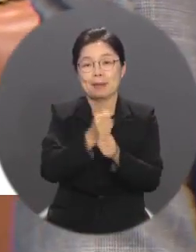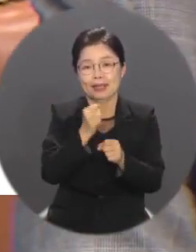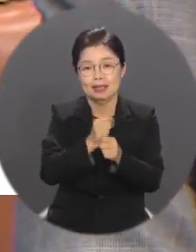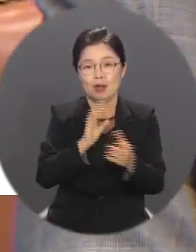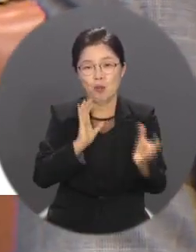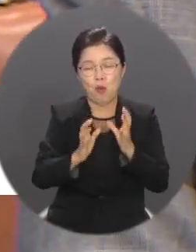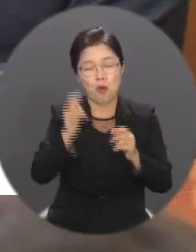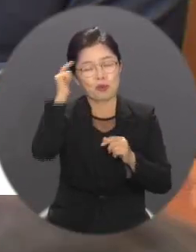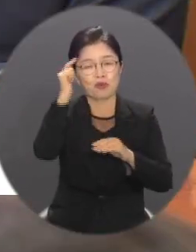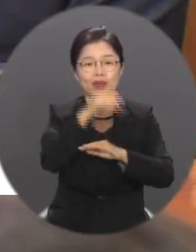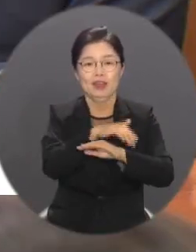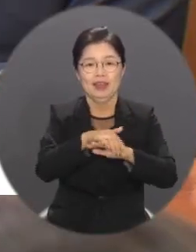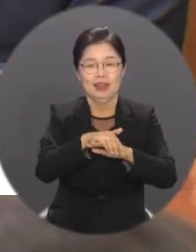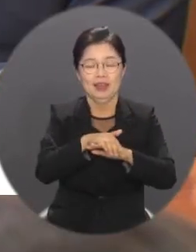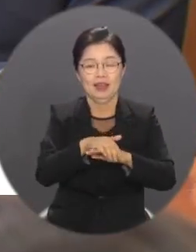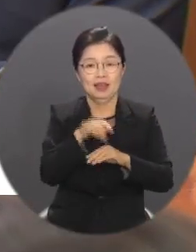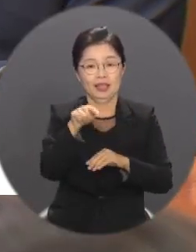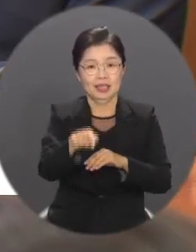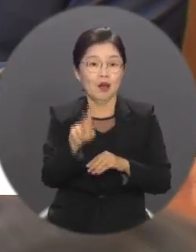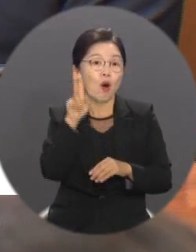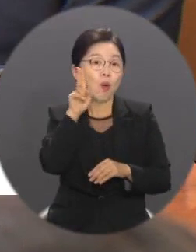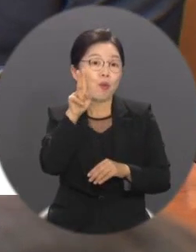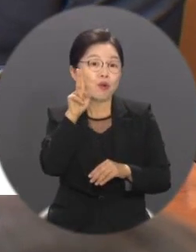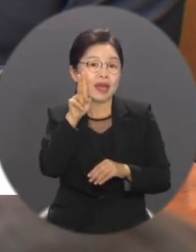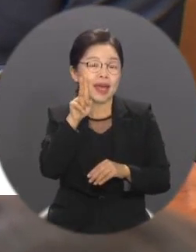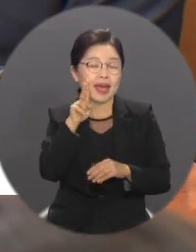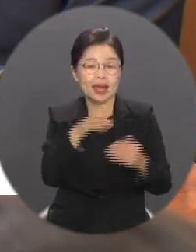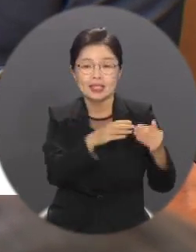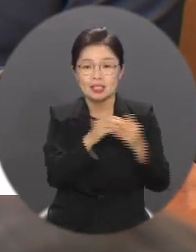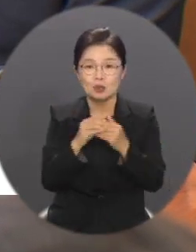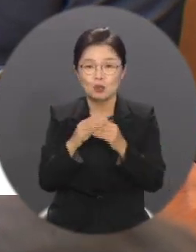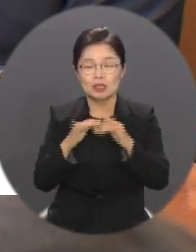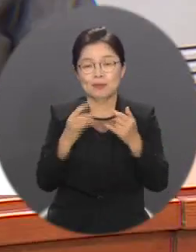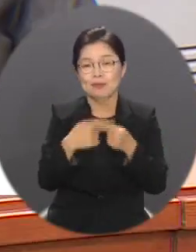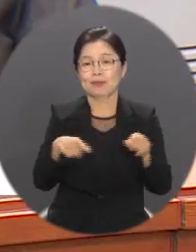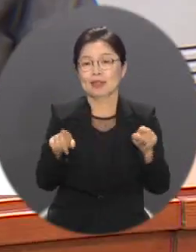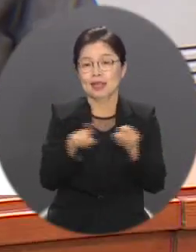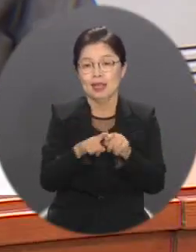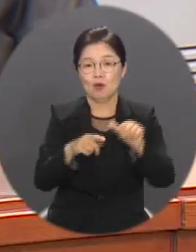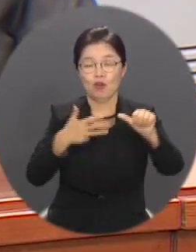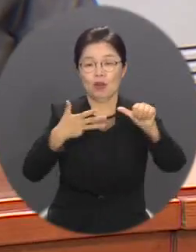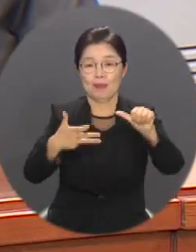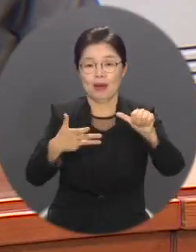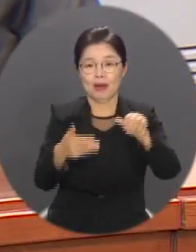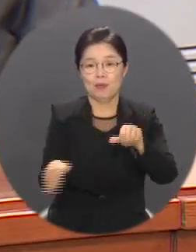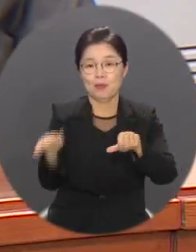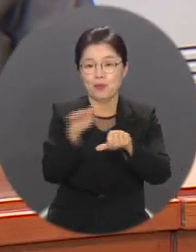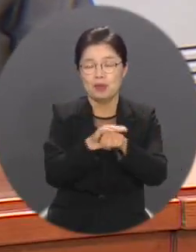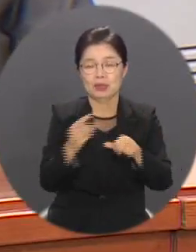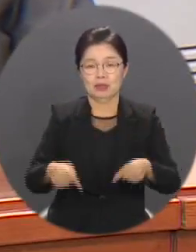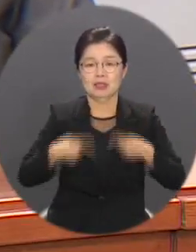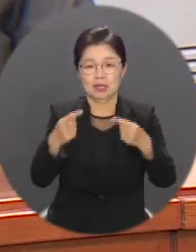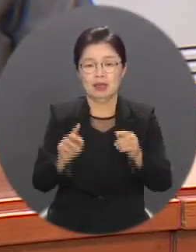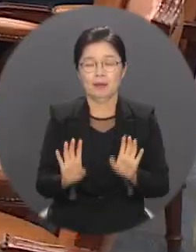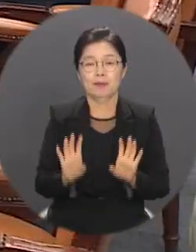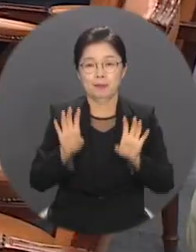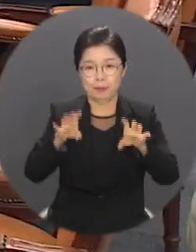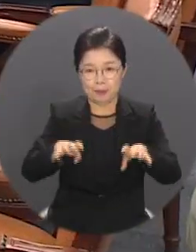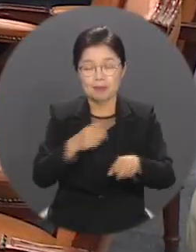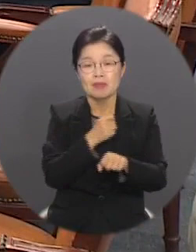예정입니다 이 대표는 모래 상 지도부와 함께 국립 5.18 민주묘지 를 찾아 참배한 뒤